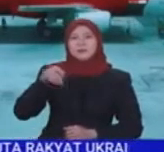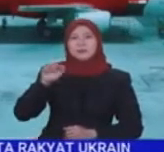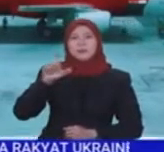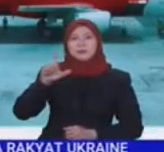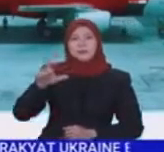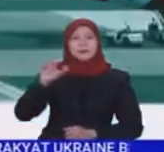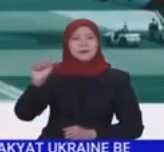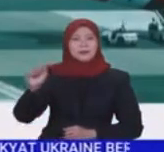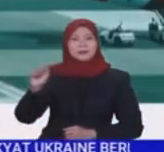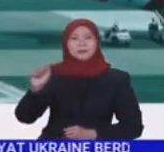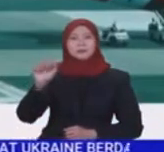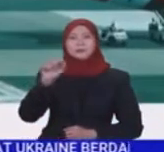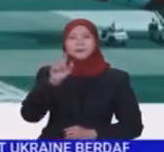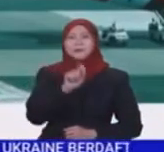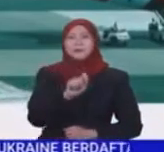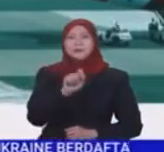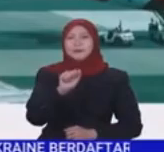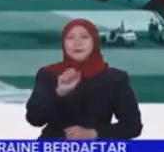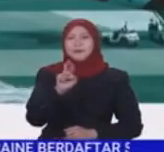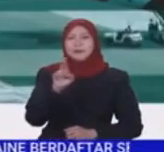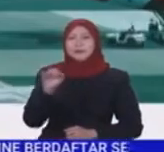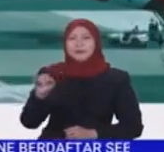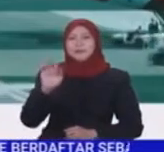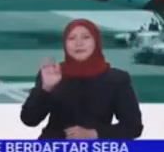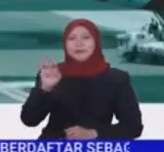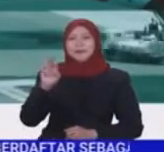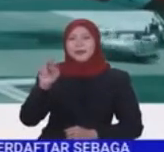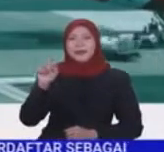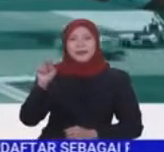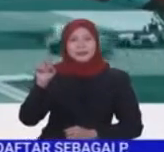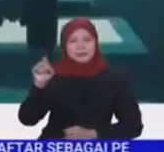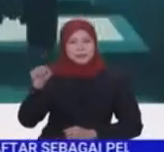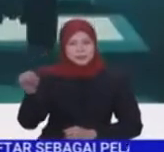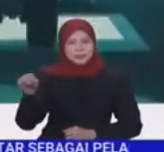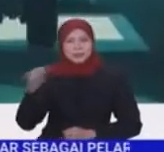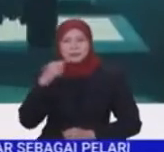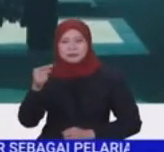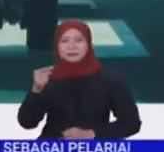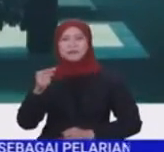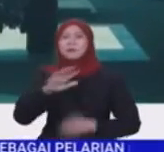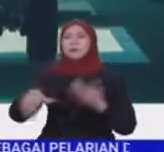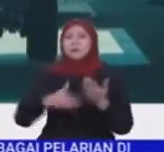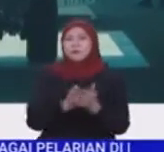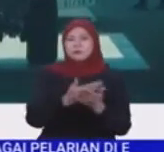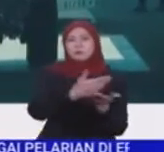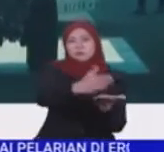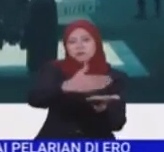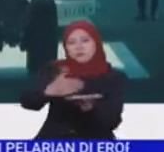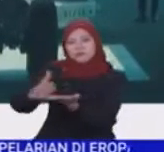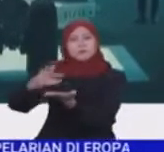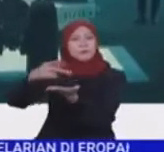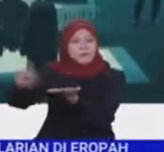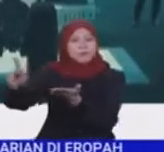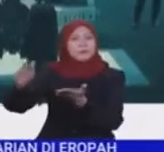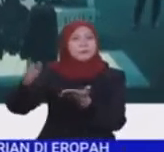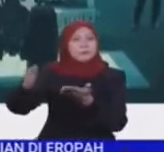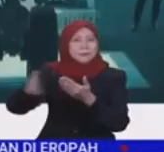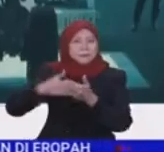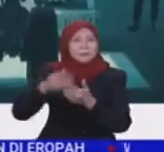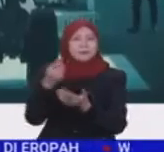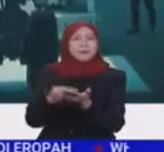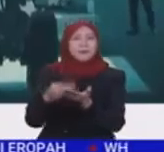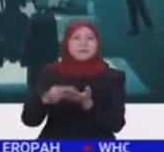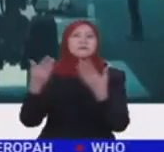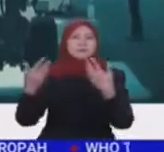Fernandes menerusi kenyataan berkata, AirAsia telah membuat bayaran balik kepada hampir semua pelanggan terjejas. AirAsia